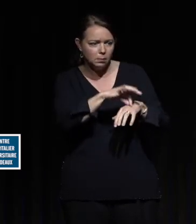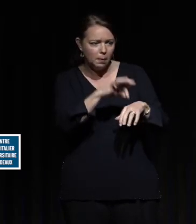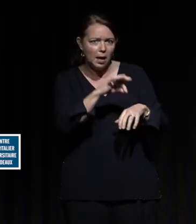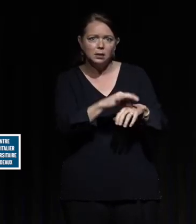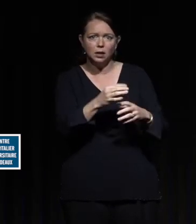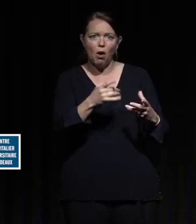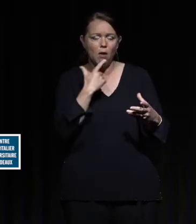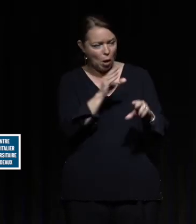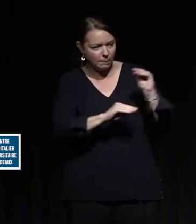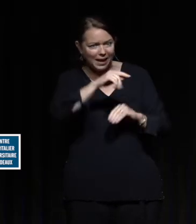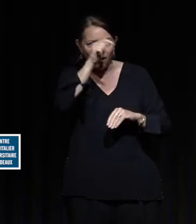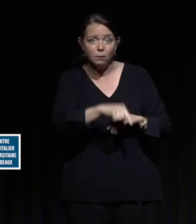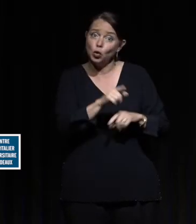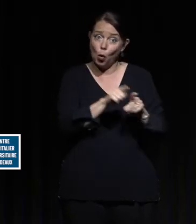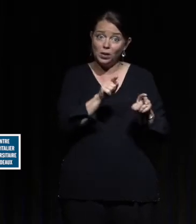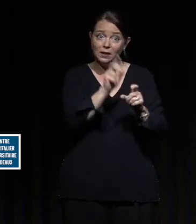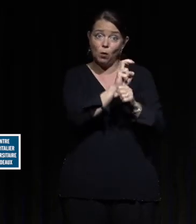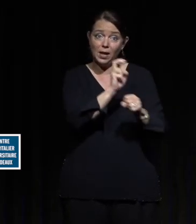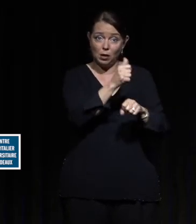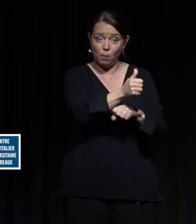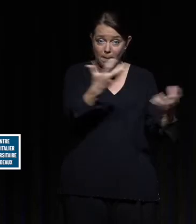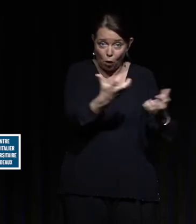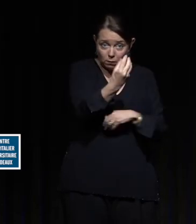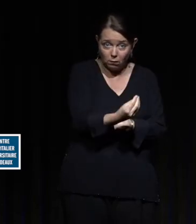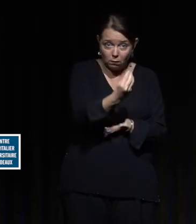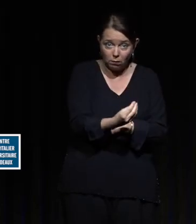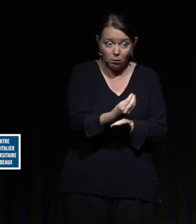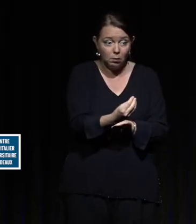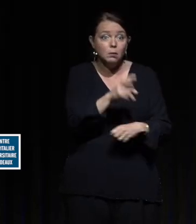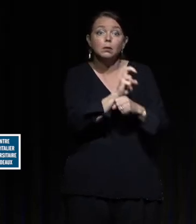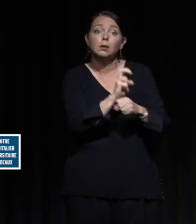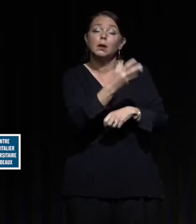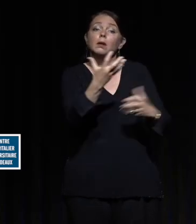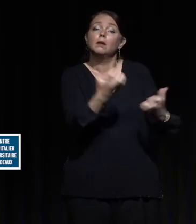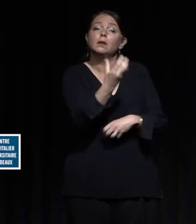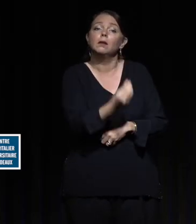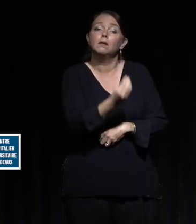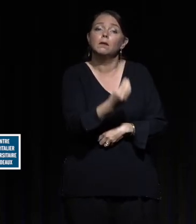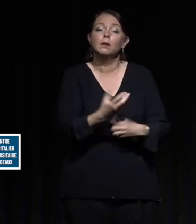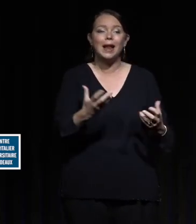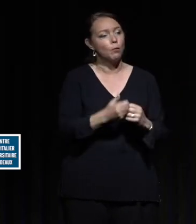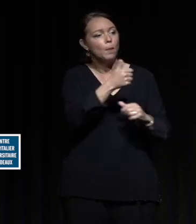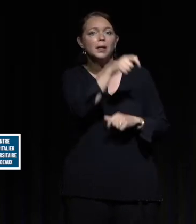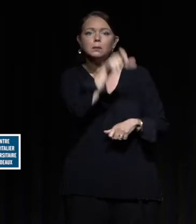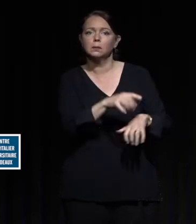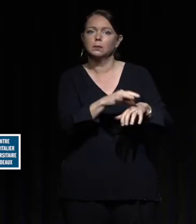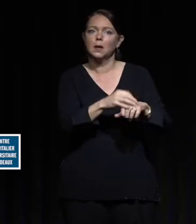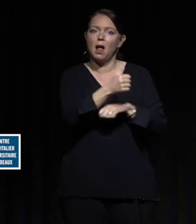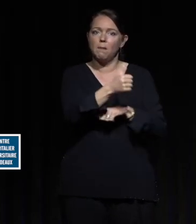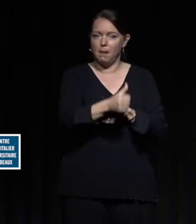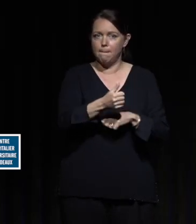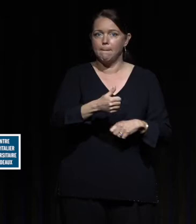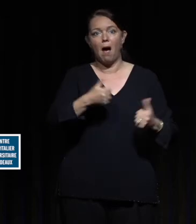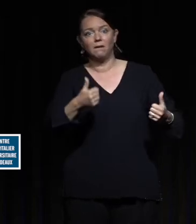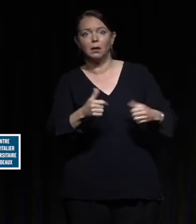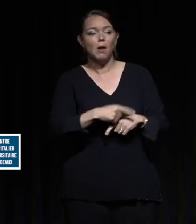désir de fertilité. Et donc, vous devez proposer cette préservation de fertilité. Alors, pour les patientes, c'est pas tout rose non plus, parce que finalement, une patiente peut venir